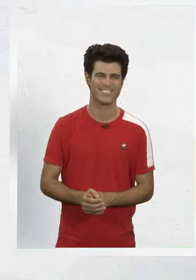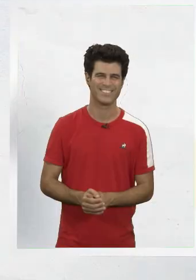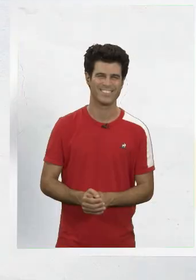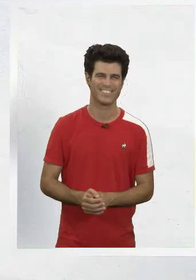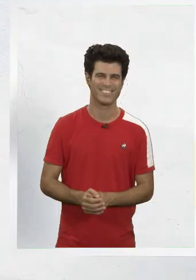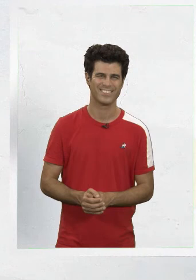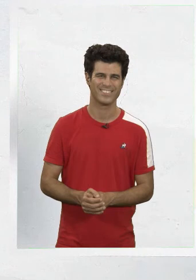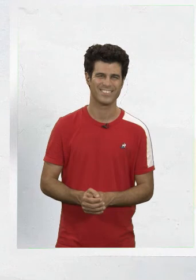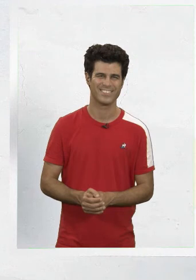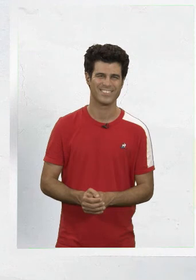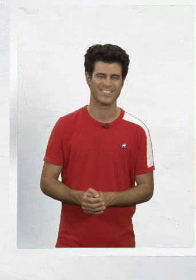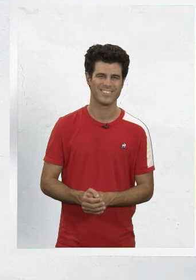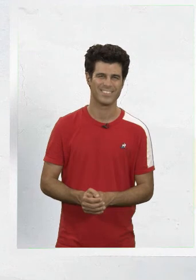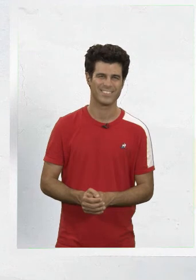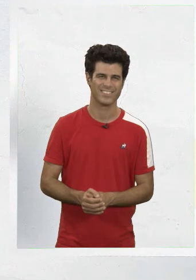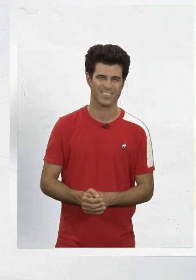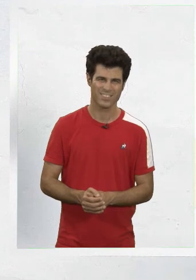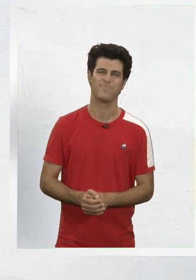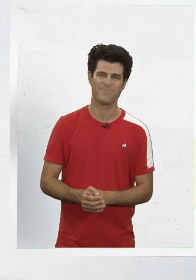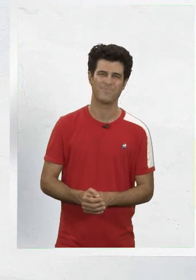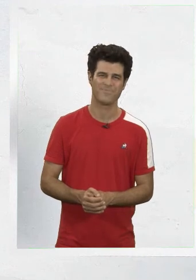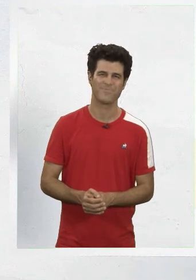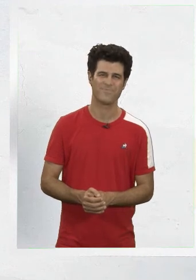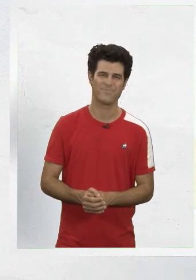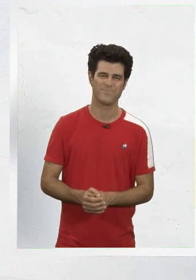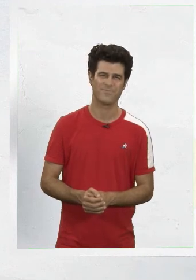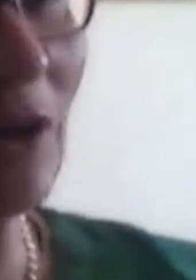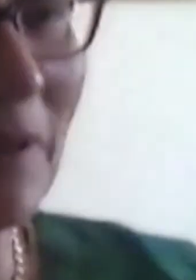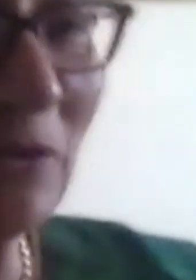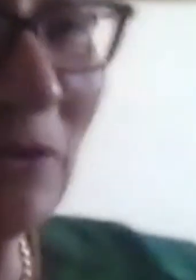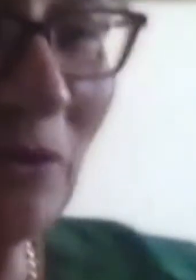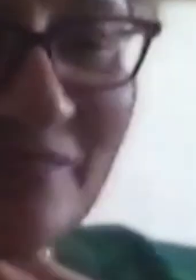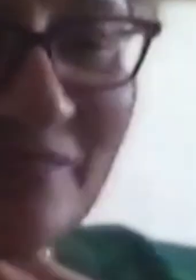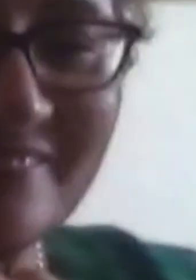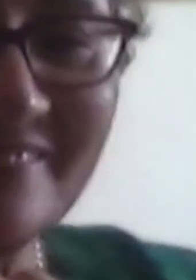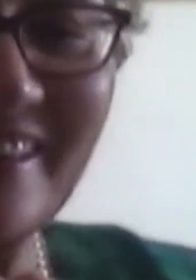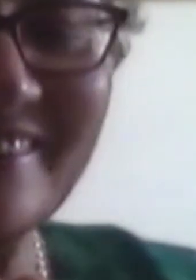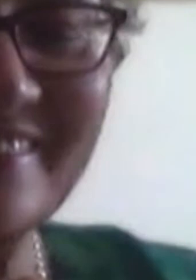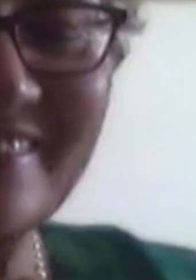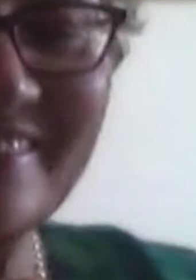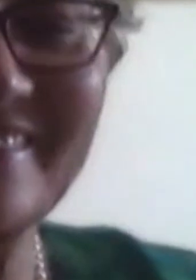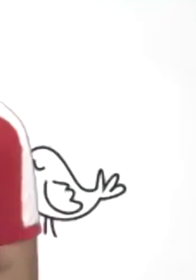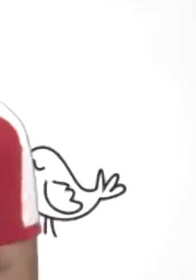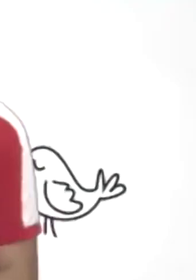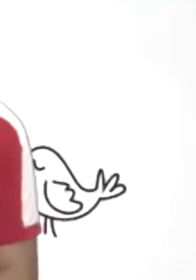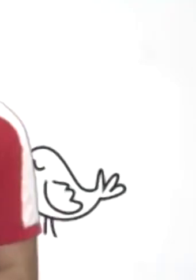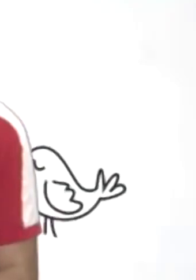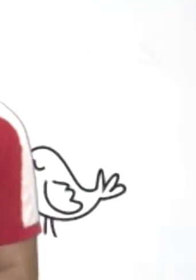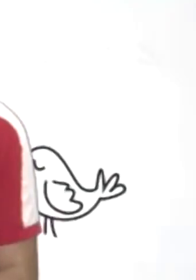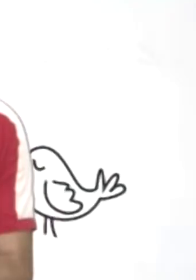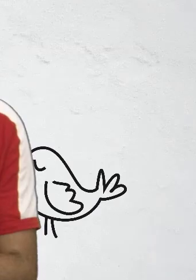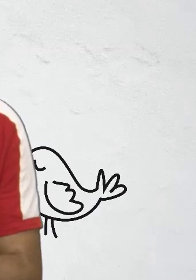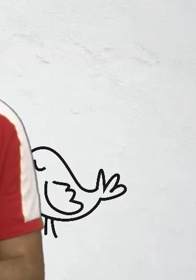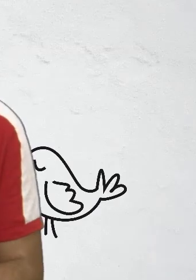יש להם ציור בהשראה של הציור, והם גם עשו עוד פעילויות. נהדר. כן. כיף, אז תמשיכו לעשות עוד